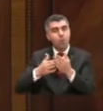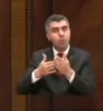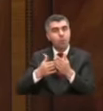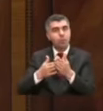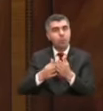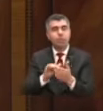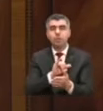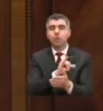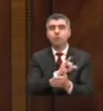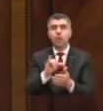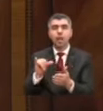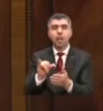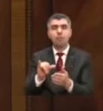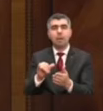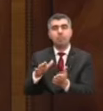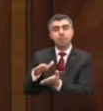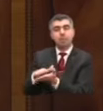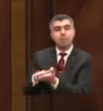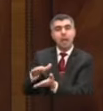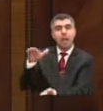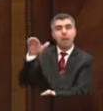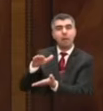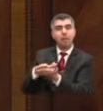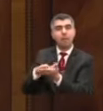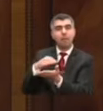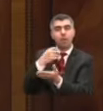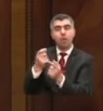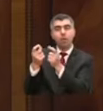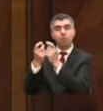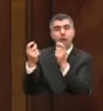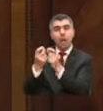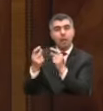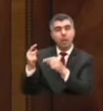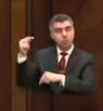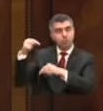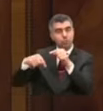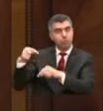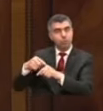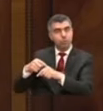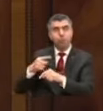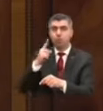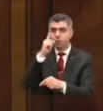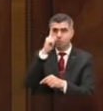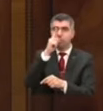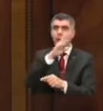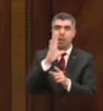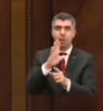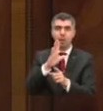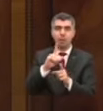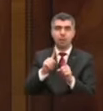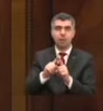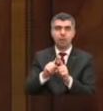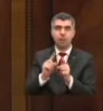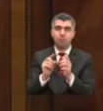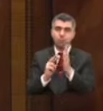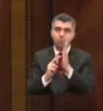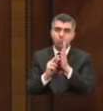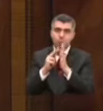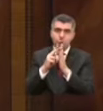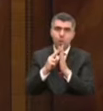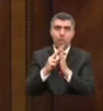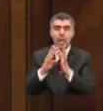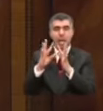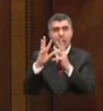ما كاينش شي مخزون كبير باش يمكننا يجيونا شركات كبار حنا كنحاولوا نطلبوا الله ولكن دابا هاد الشويه اللي كاين راه عطينا به